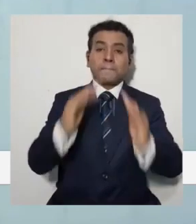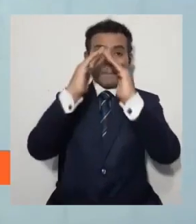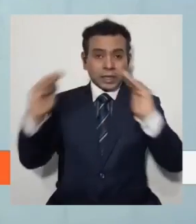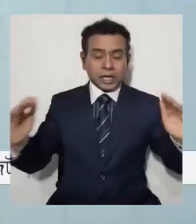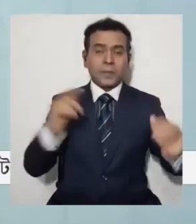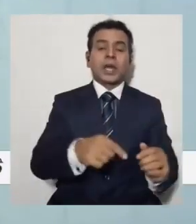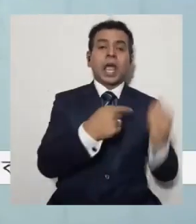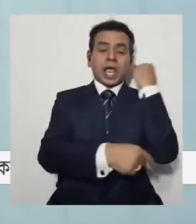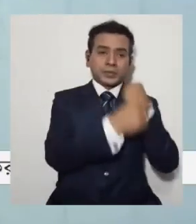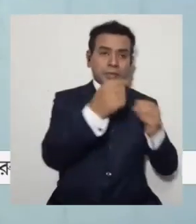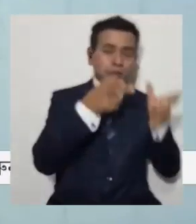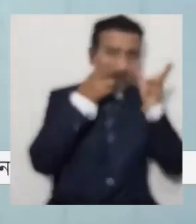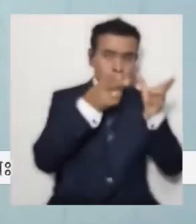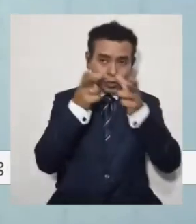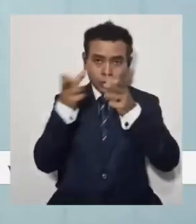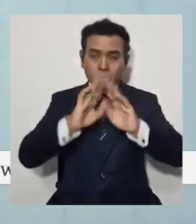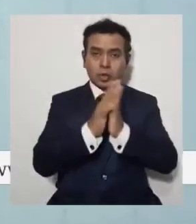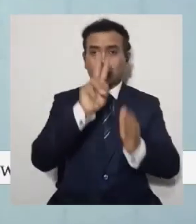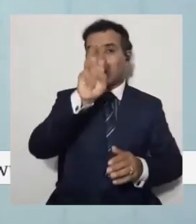আনা হয়েছে এবং এ পর্যন্ত